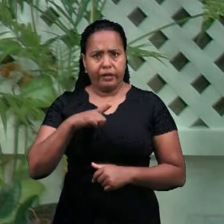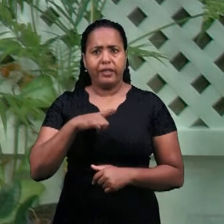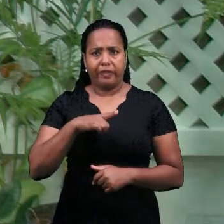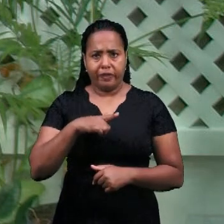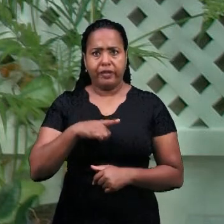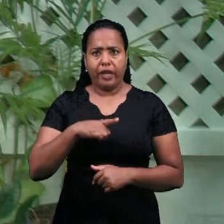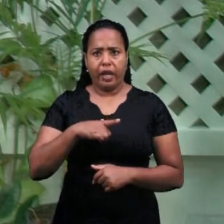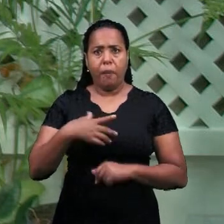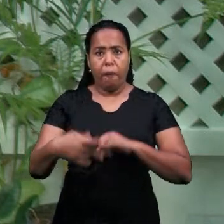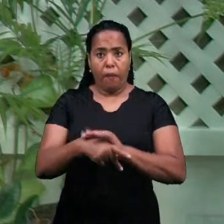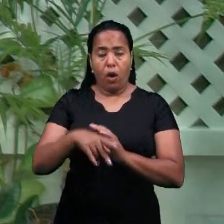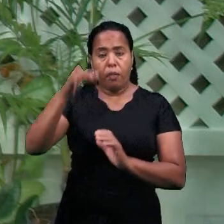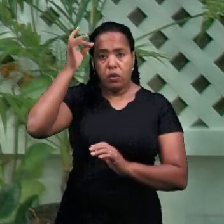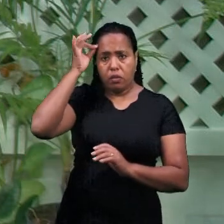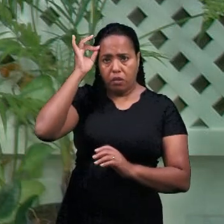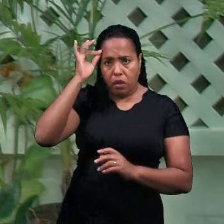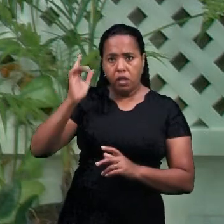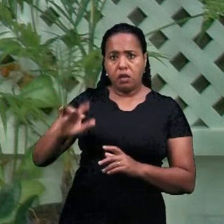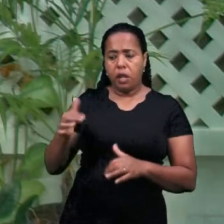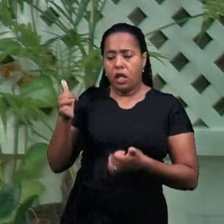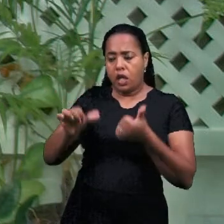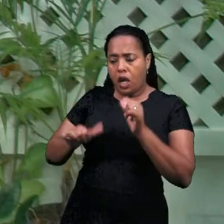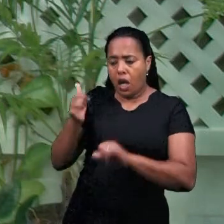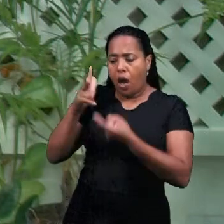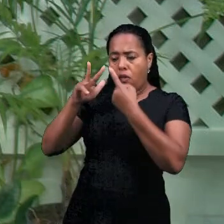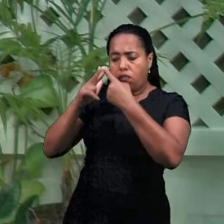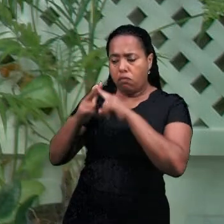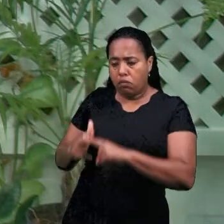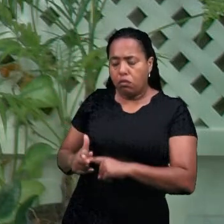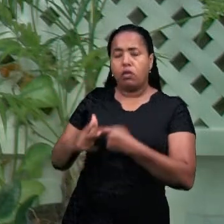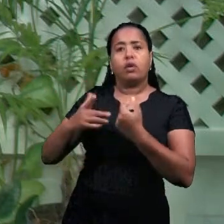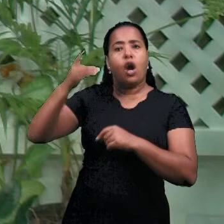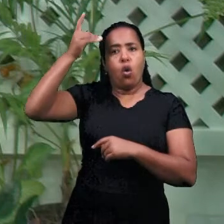dans l'esprit de